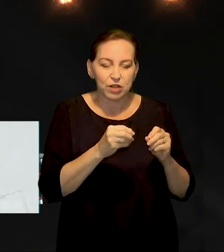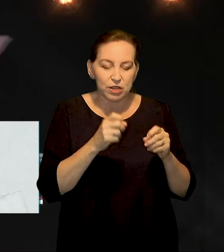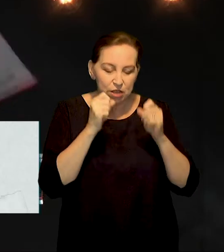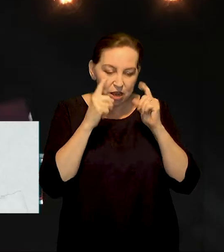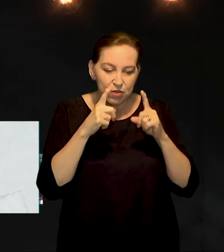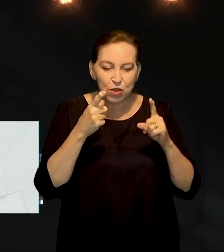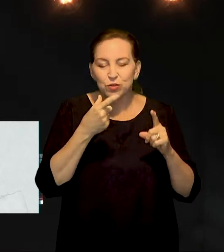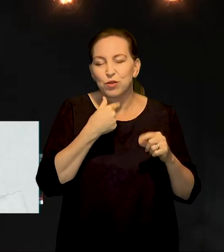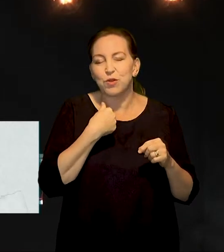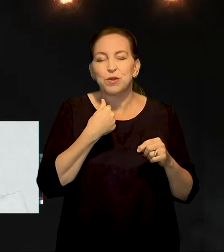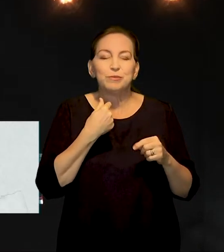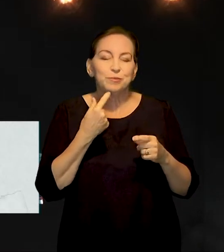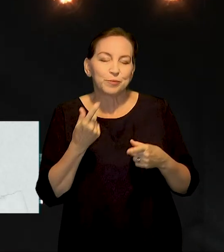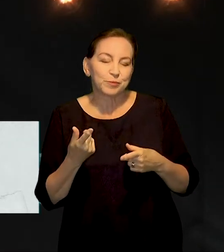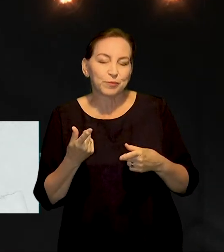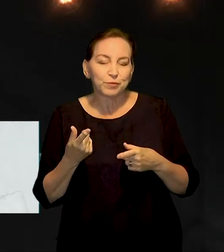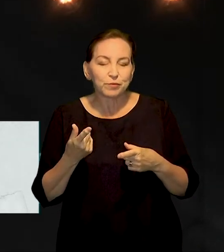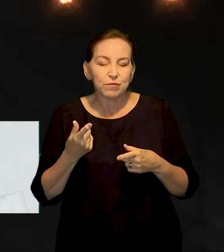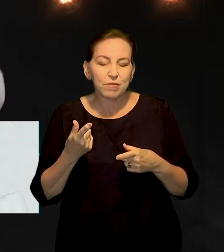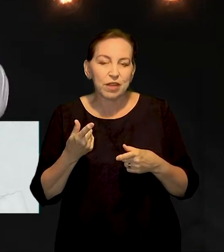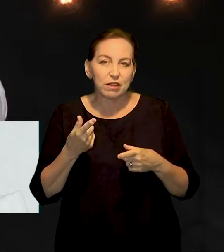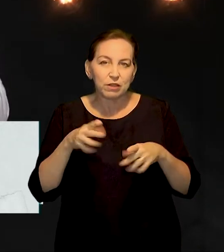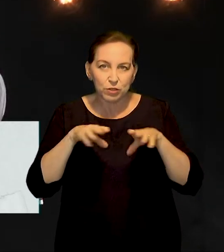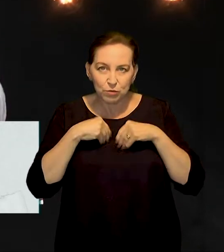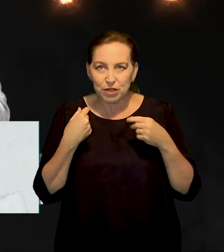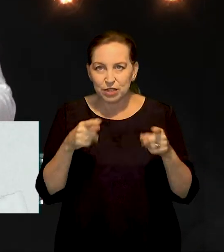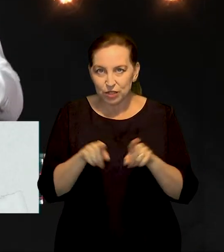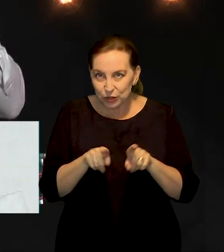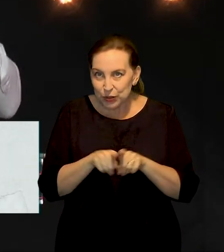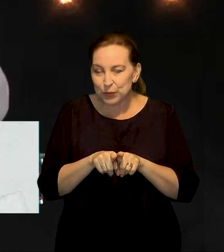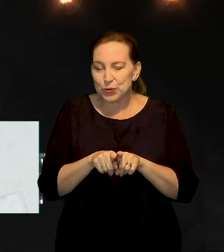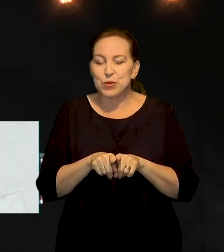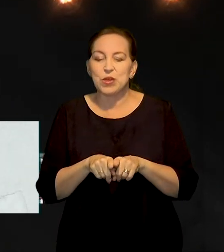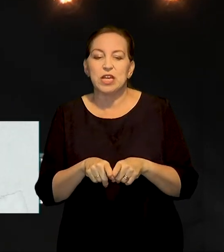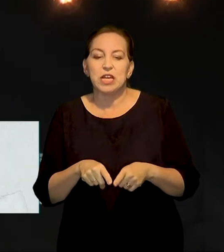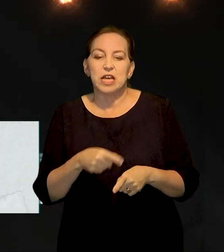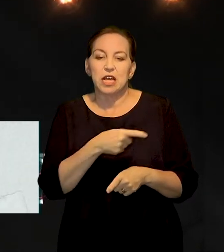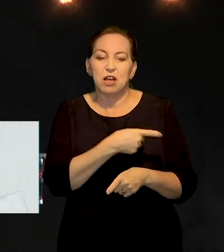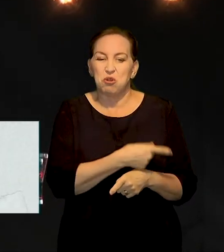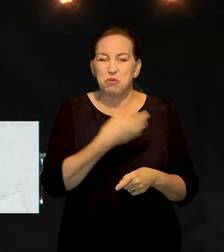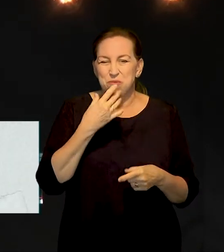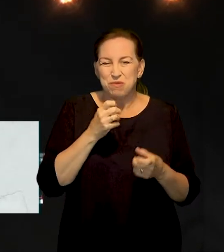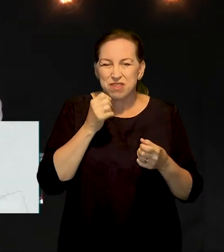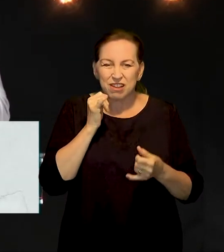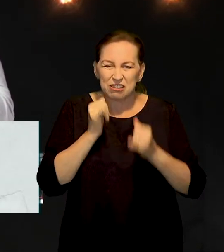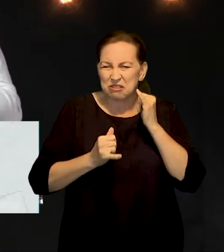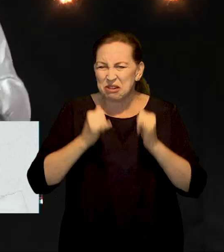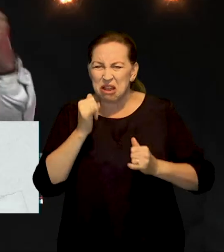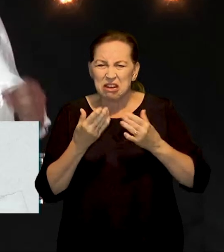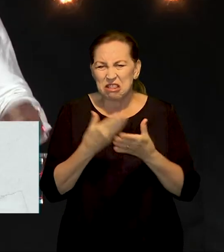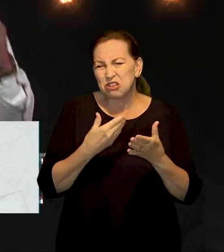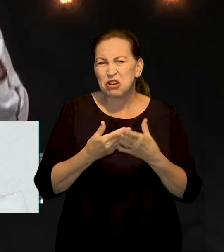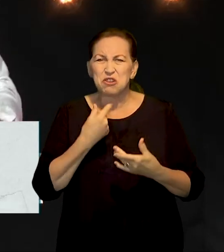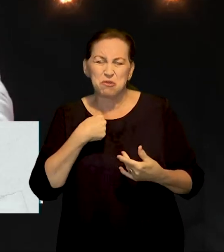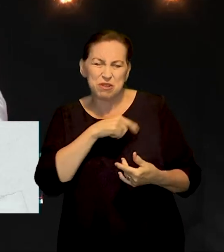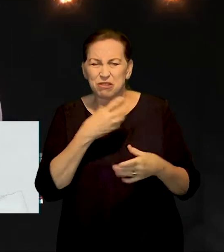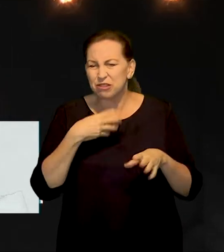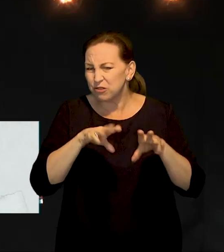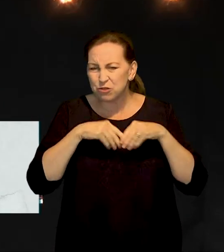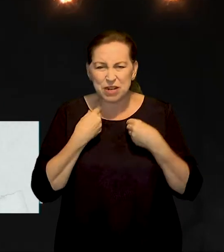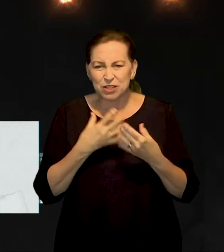dnia i upał. Wtedy gospodarz powiedział jednemu z nich, nie krzywdzę cię, mój drogi. Czy nie uzgodniliśmy, że